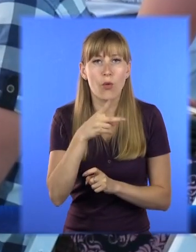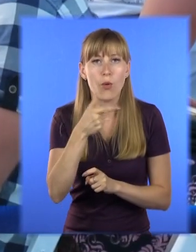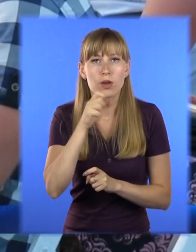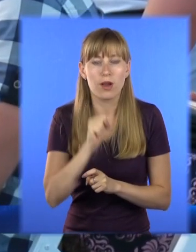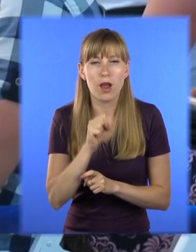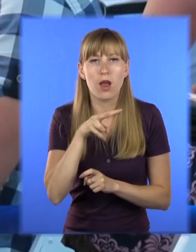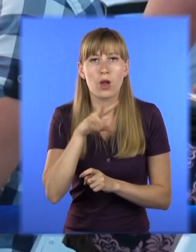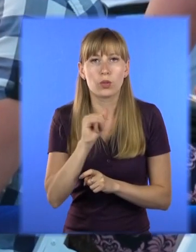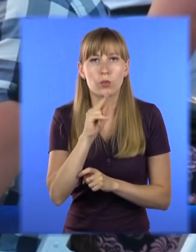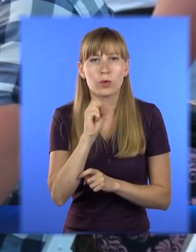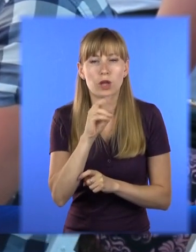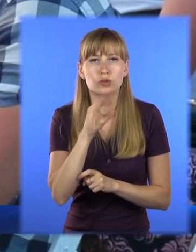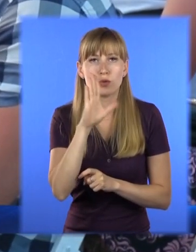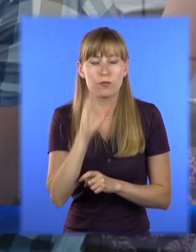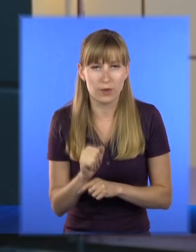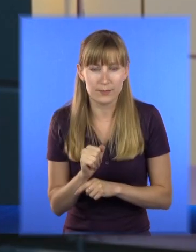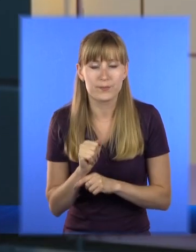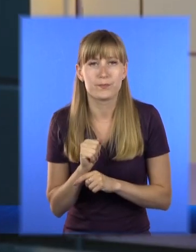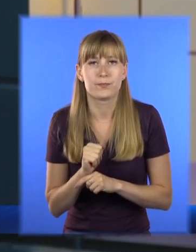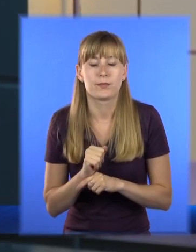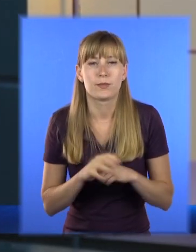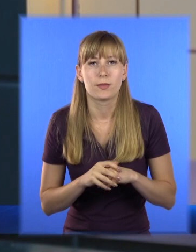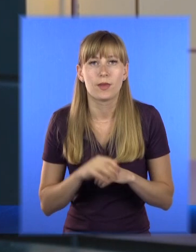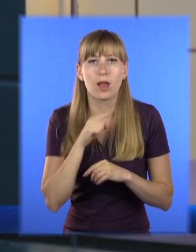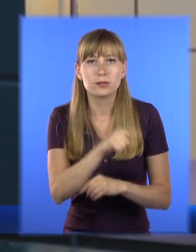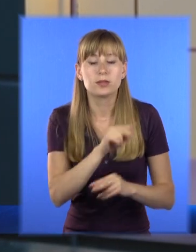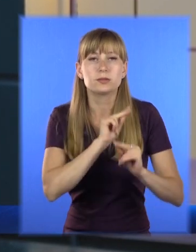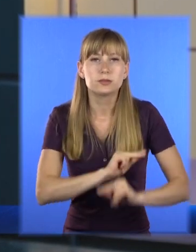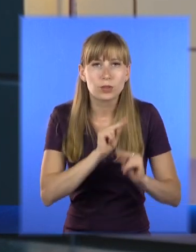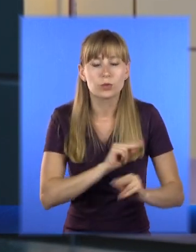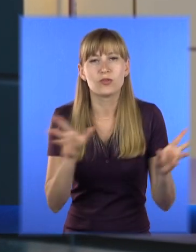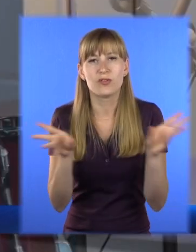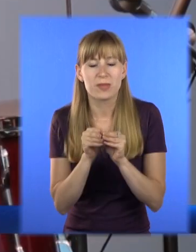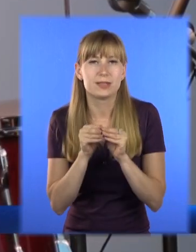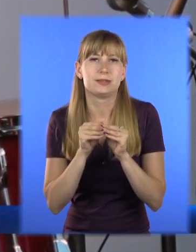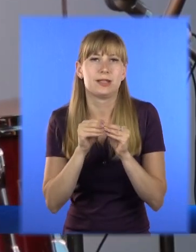гостей виступить Ольга Лукачова. Вона – солістка першого київського джаз-бенду